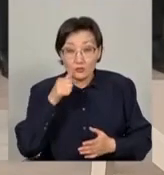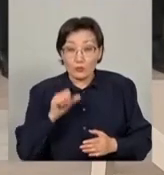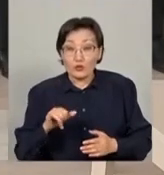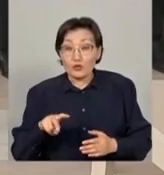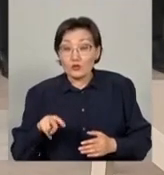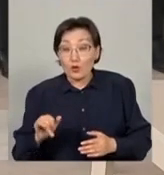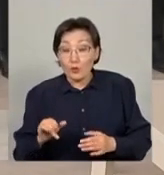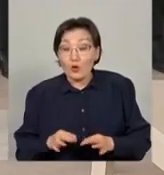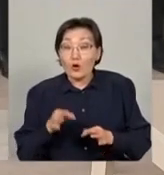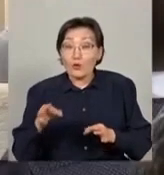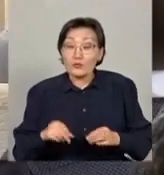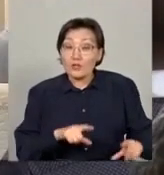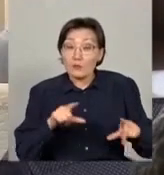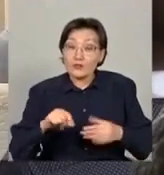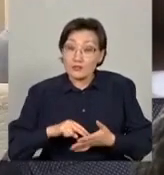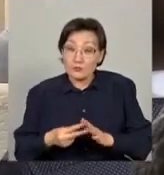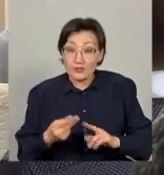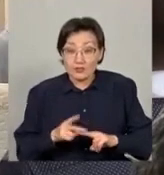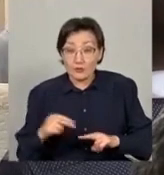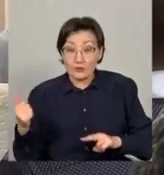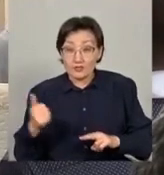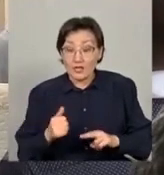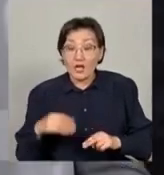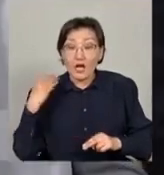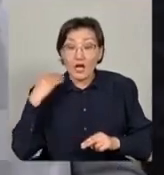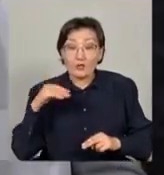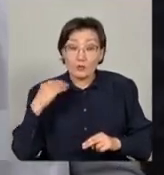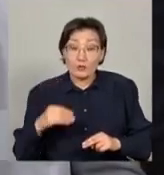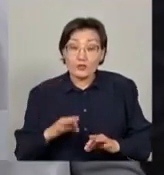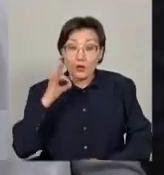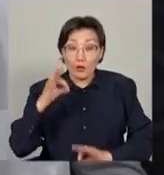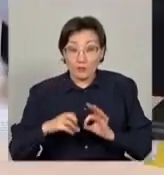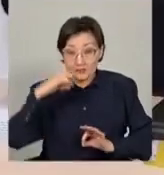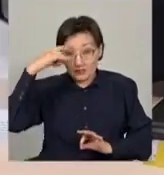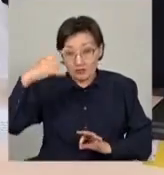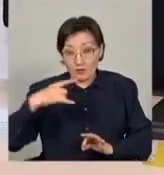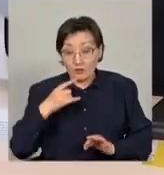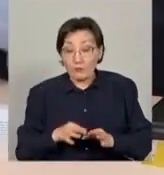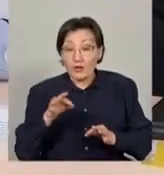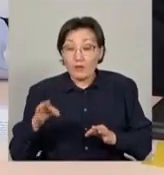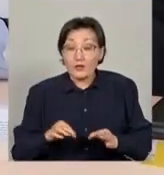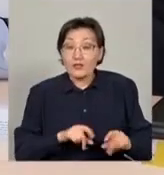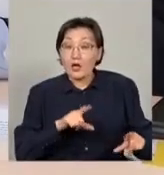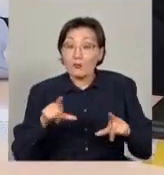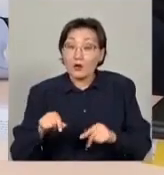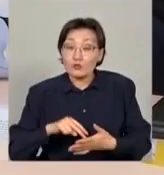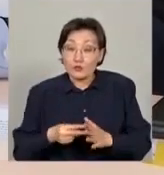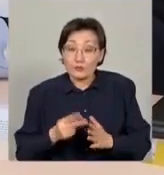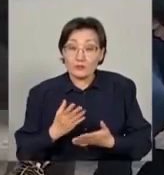Ұлытау облысына баруды көздейді. Осы аптада тағы Ақтөбе және Батыс Қазақстан облыстарына бағыт алу жоспарда